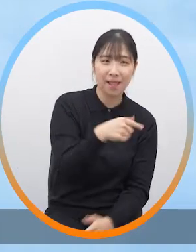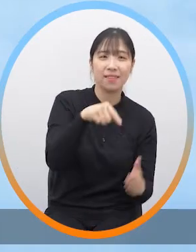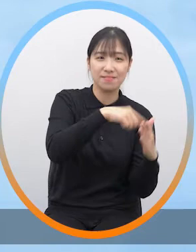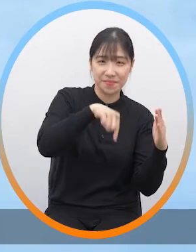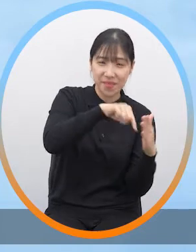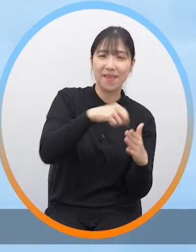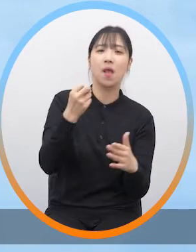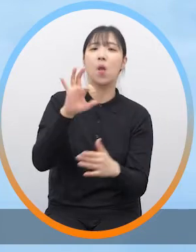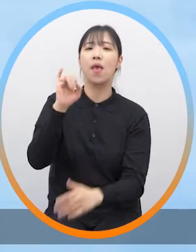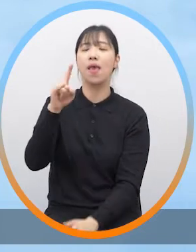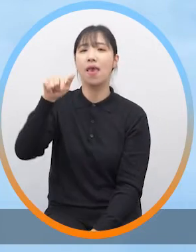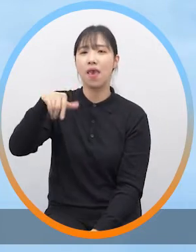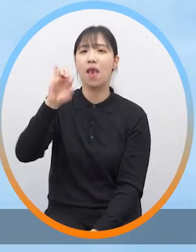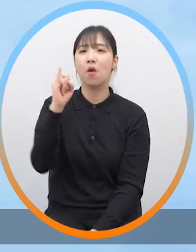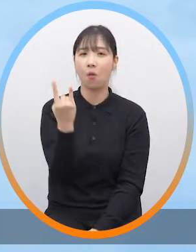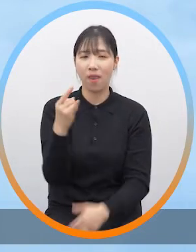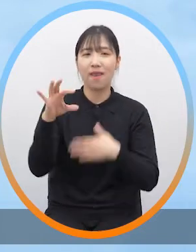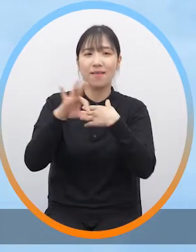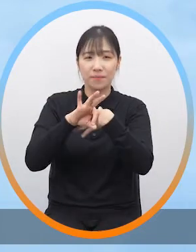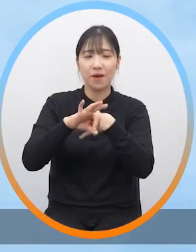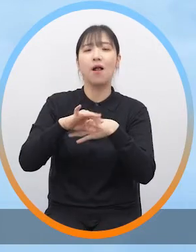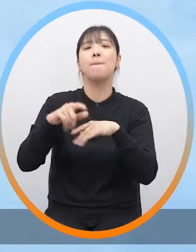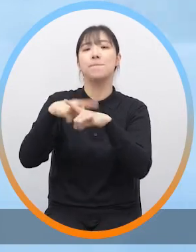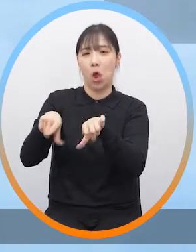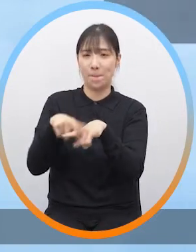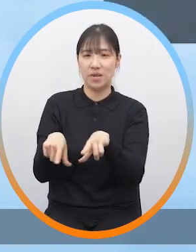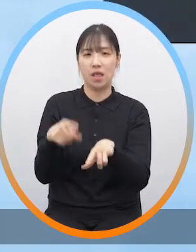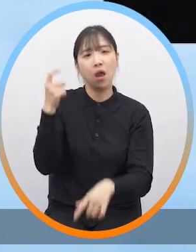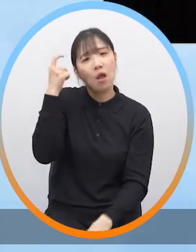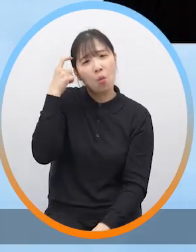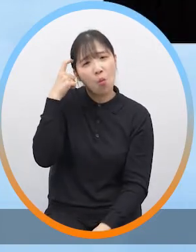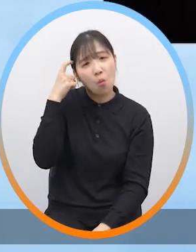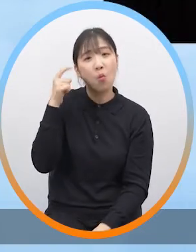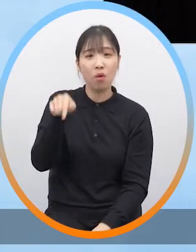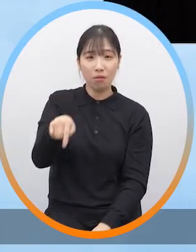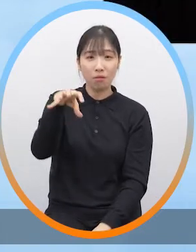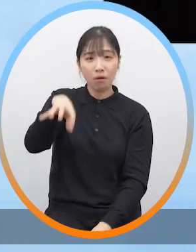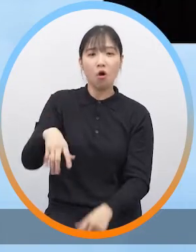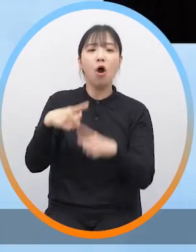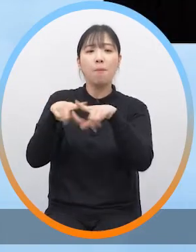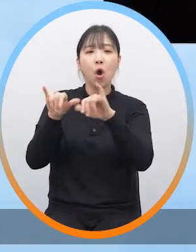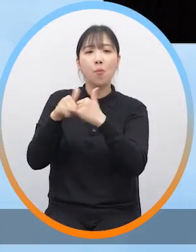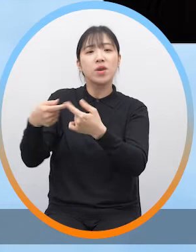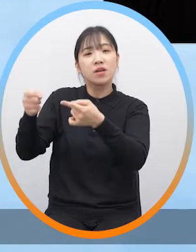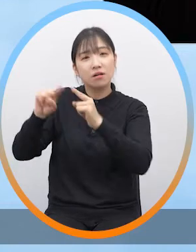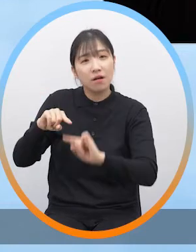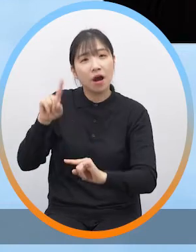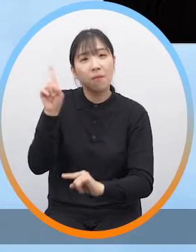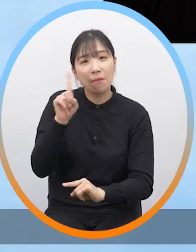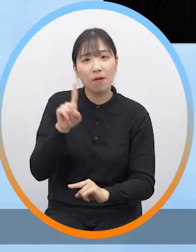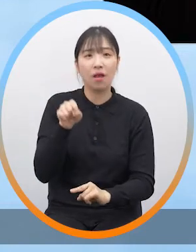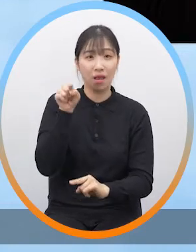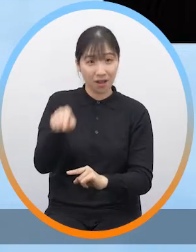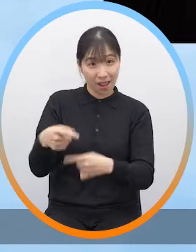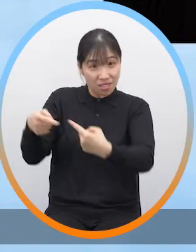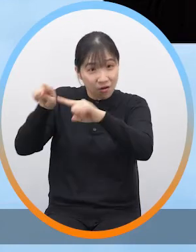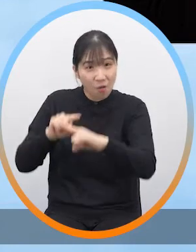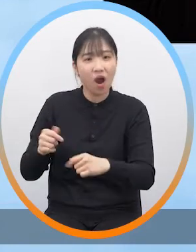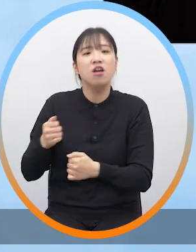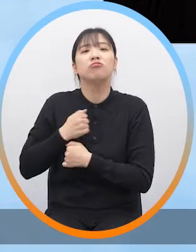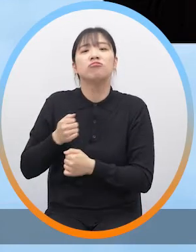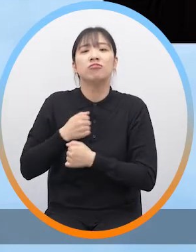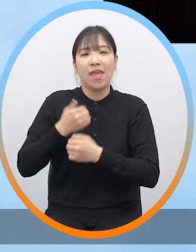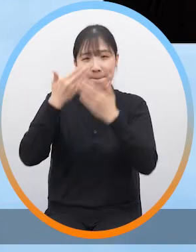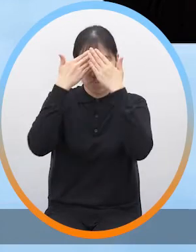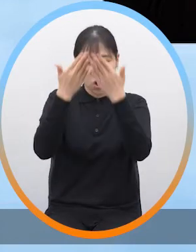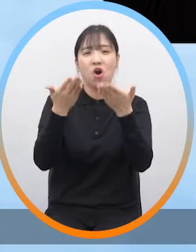애계교생은 평민인 경우가 많습니다. 왜 이렇게 서제에 평민들이 들어오느냐? 이때 들어오면 군대를